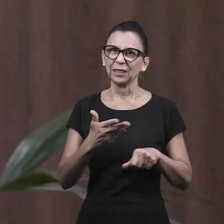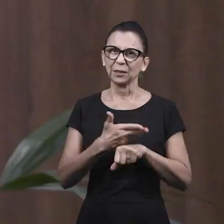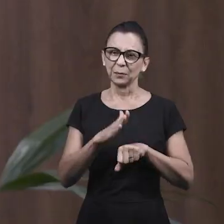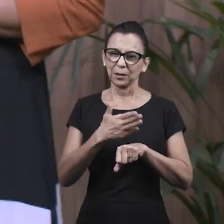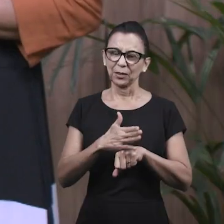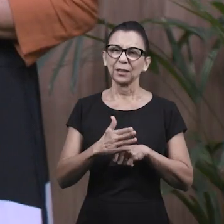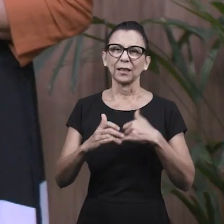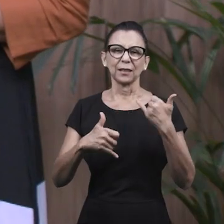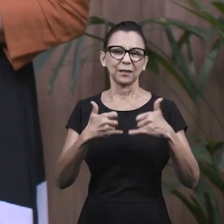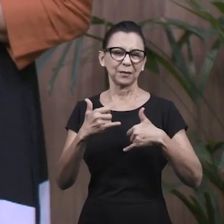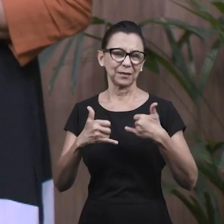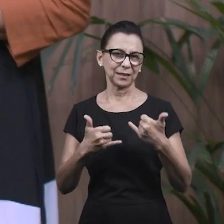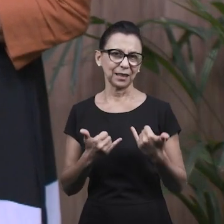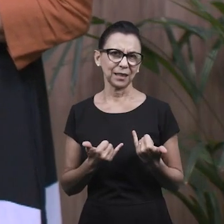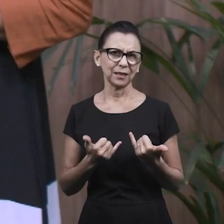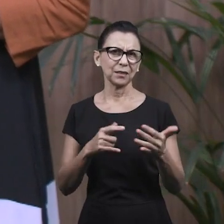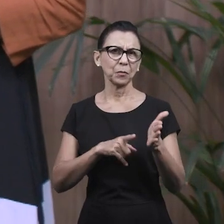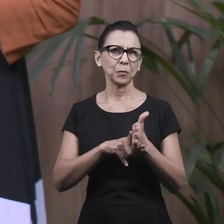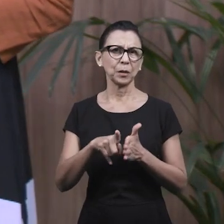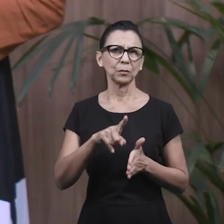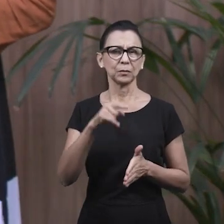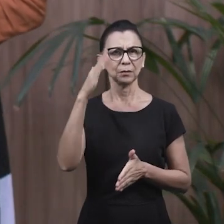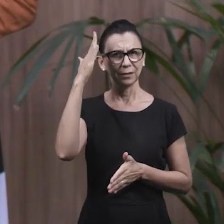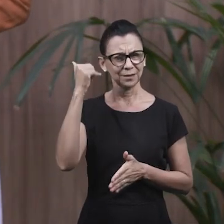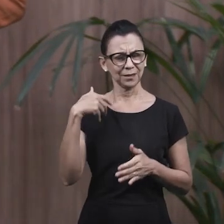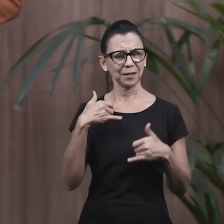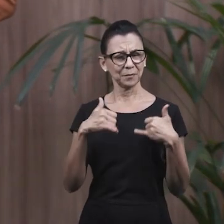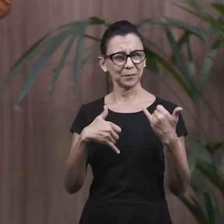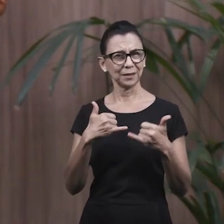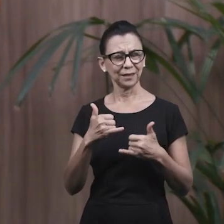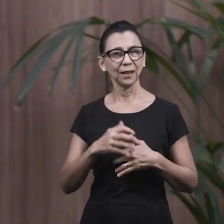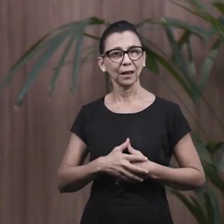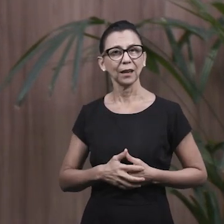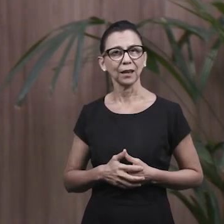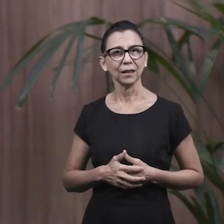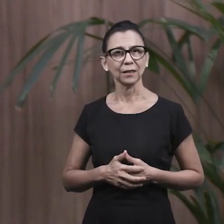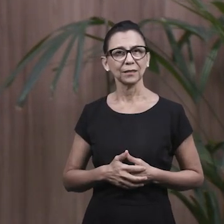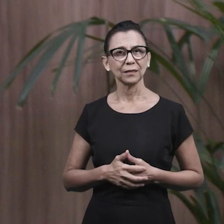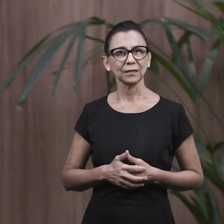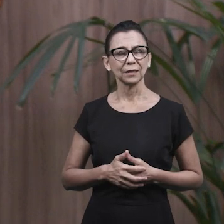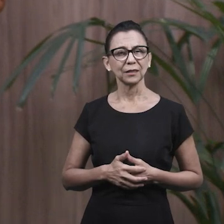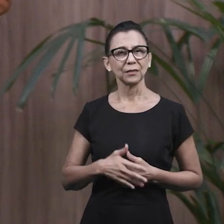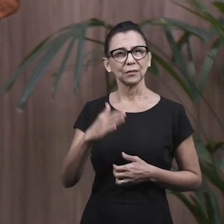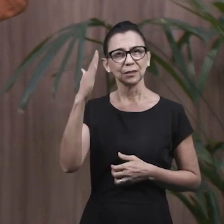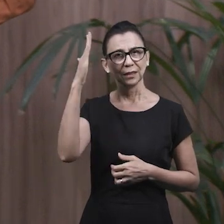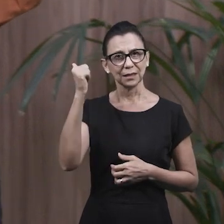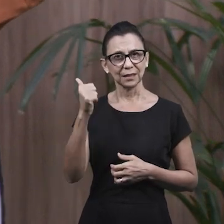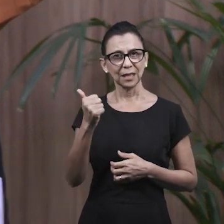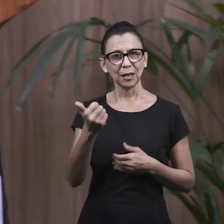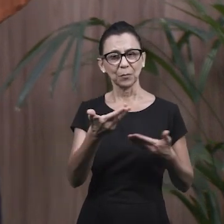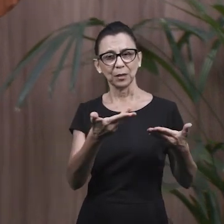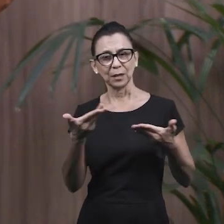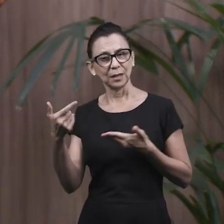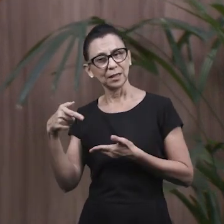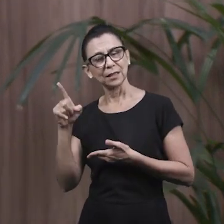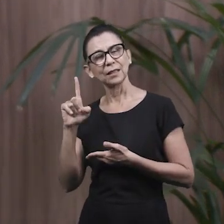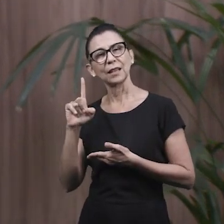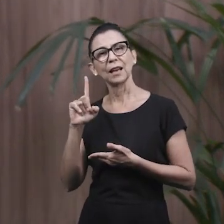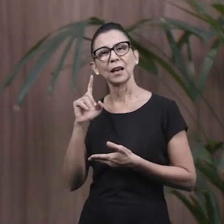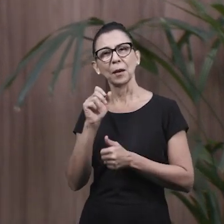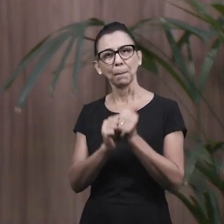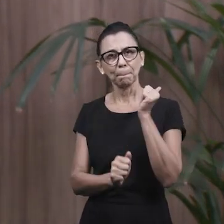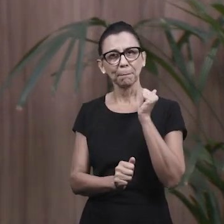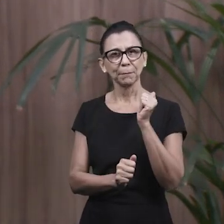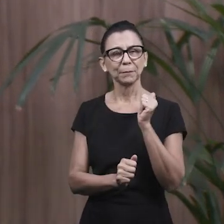pratiquer. C'est cette question que nous faisons. Vous savez jouer? Vous savez inviter à jouer? Vous aimez à pratiquer